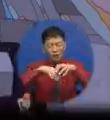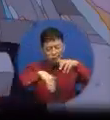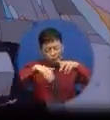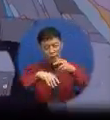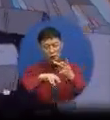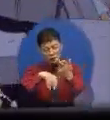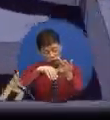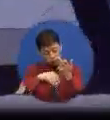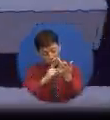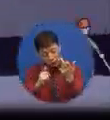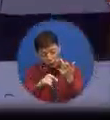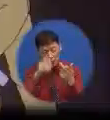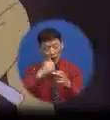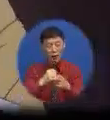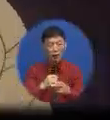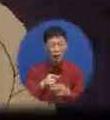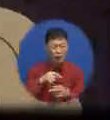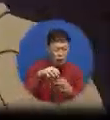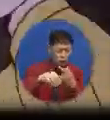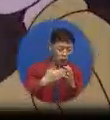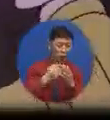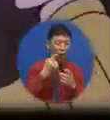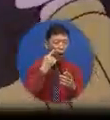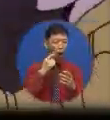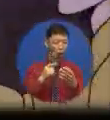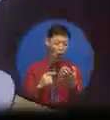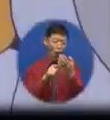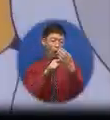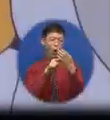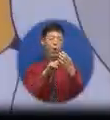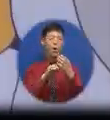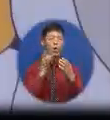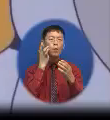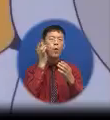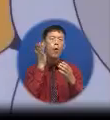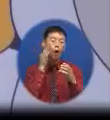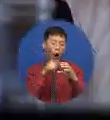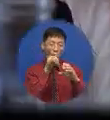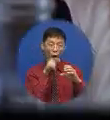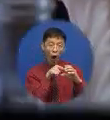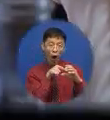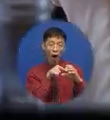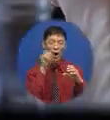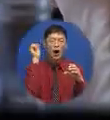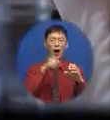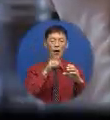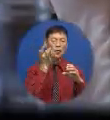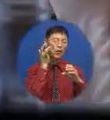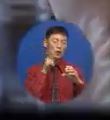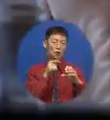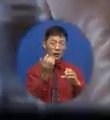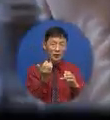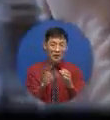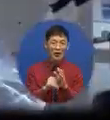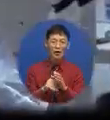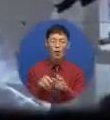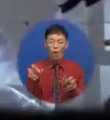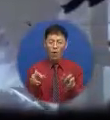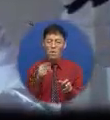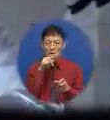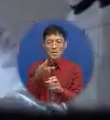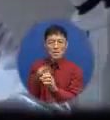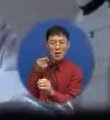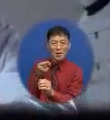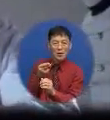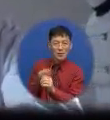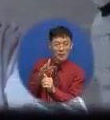광산의 광부들이 그 호박을 캐 보니까 그 호박 속에 모기가 들어 있는 거예요. 근데 이 모기는 아까 공룡의 피를